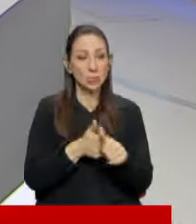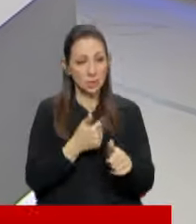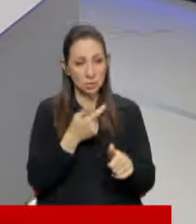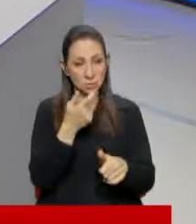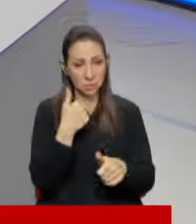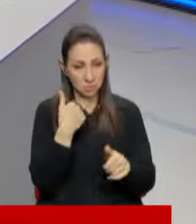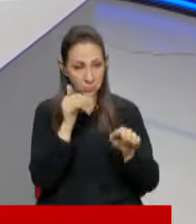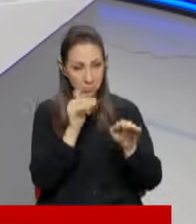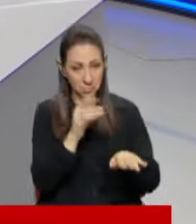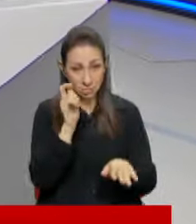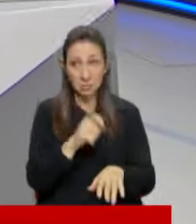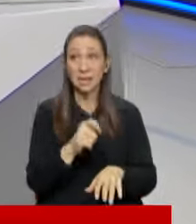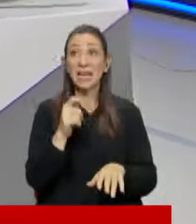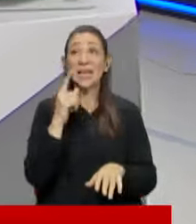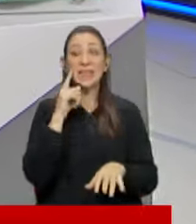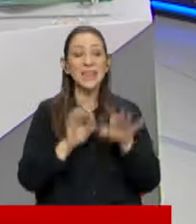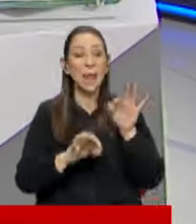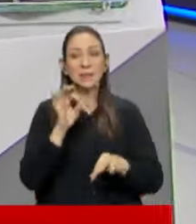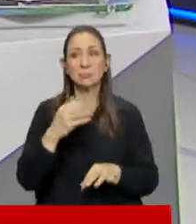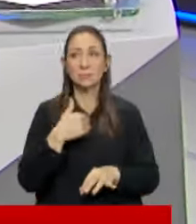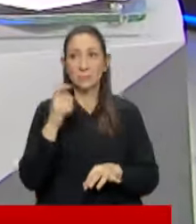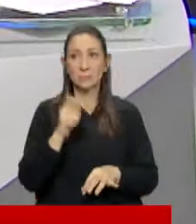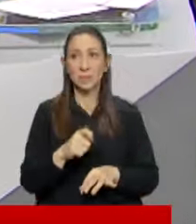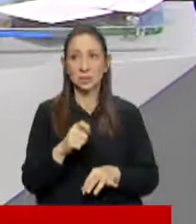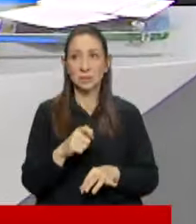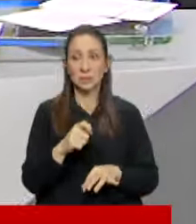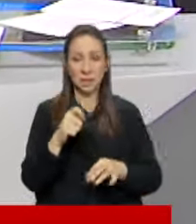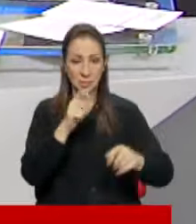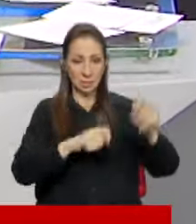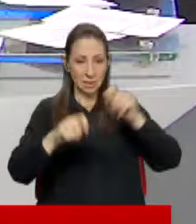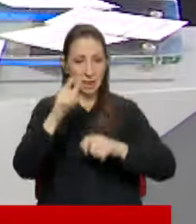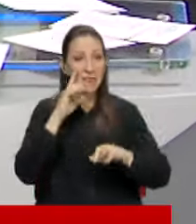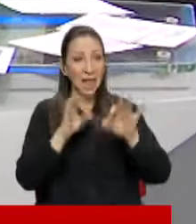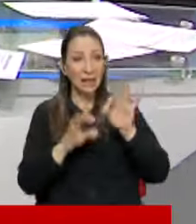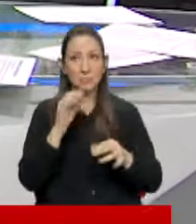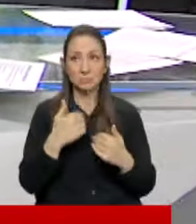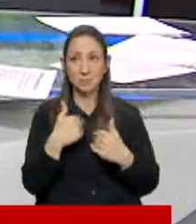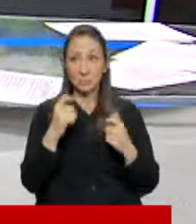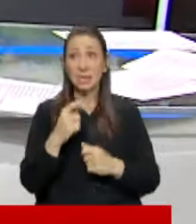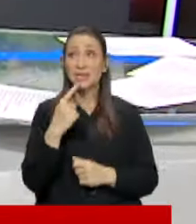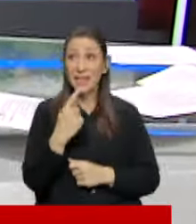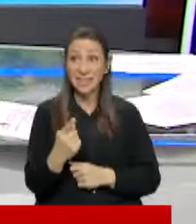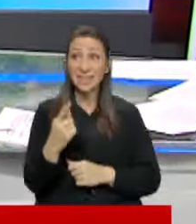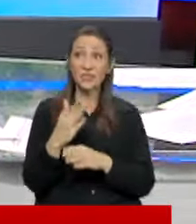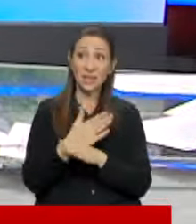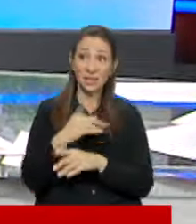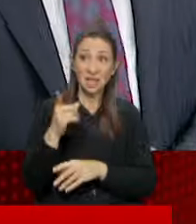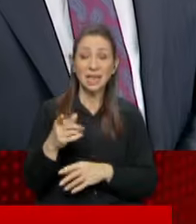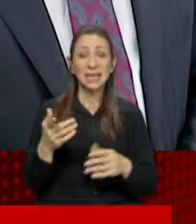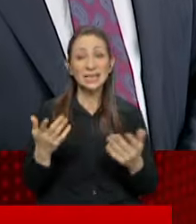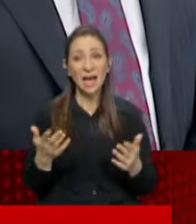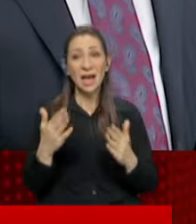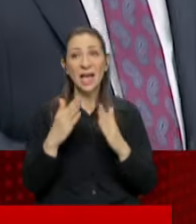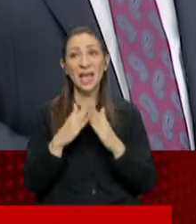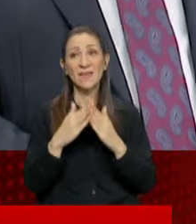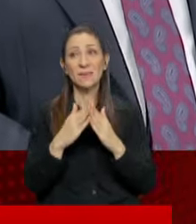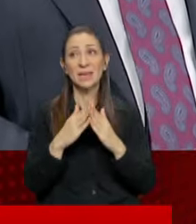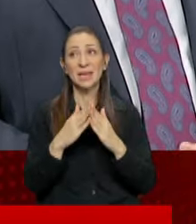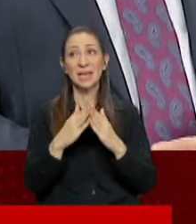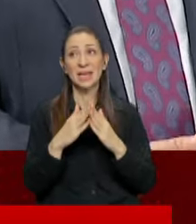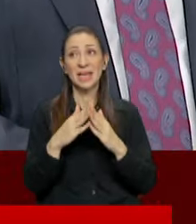yapacağız. Aynı zamanda denetimi biz yapacağız. Yani yapı denetimimizi yapacağız. Derse ki vatandaş, ya konutumu imar